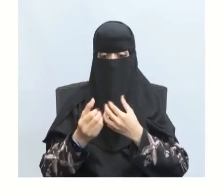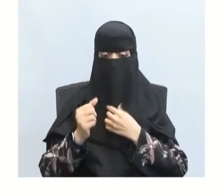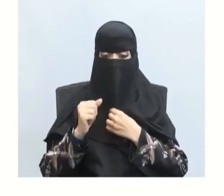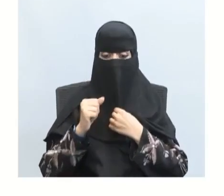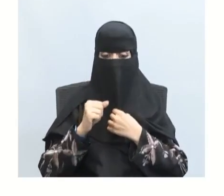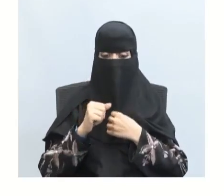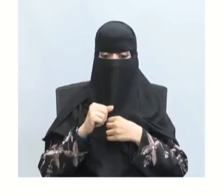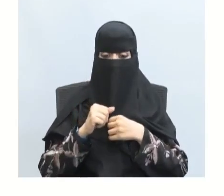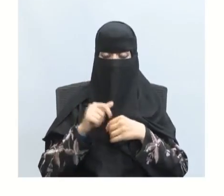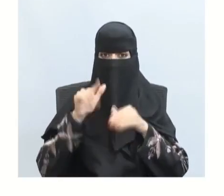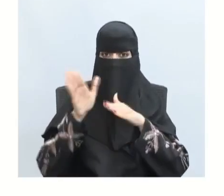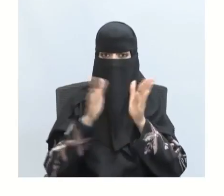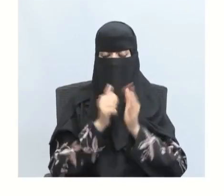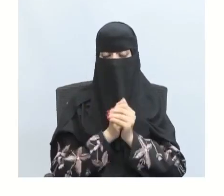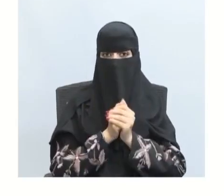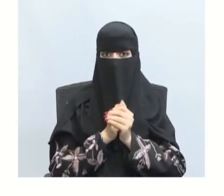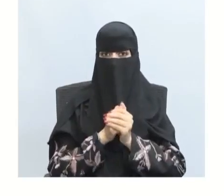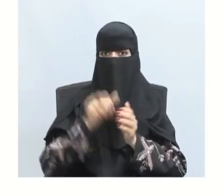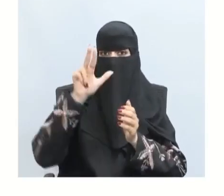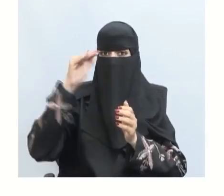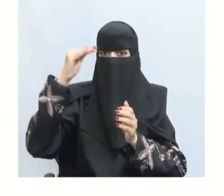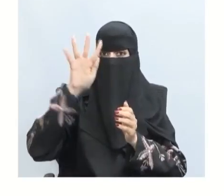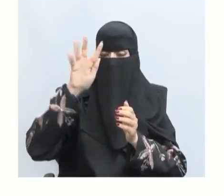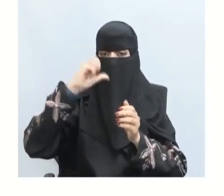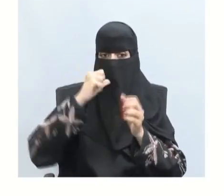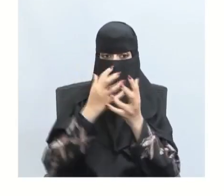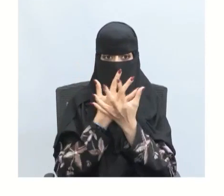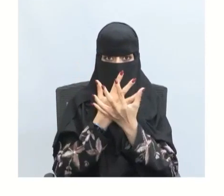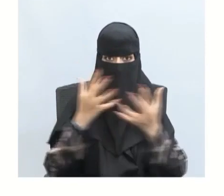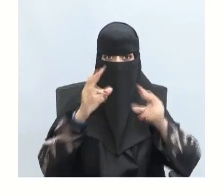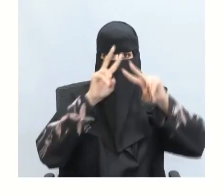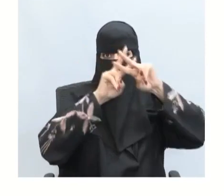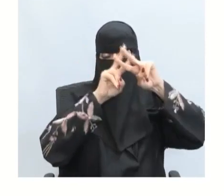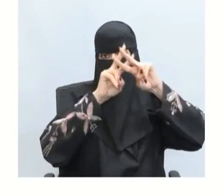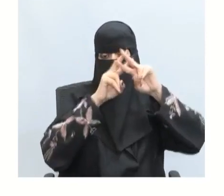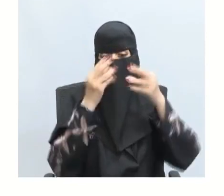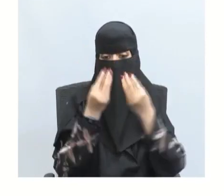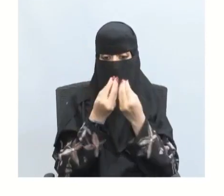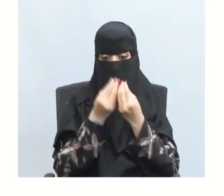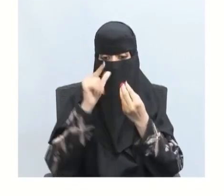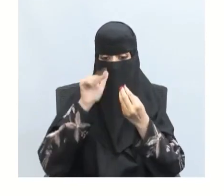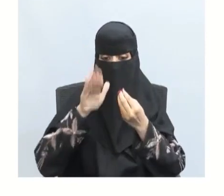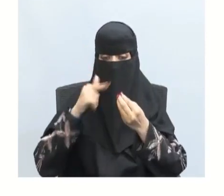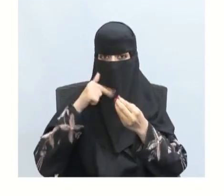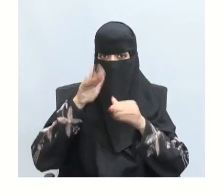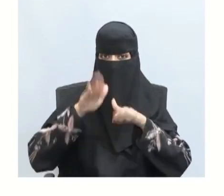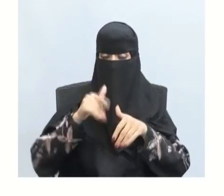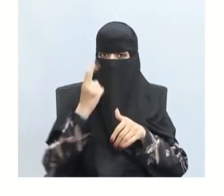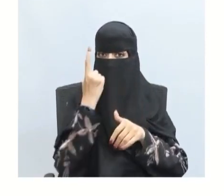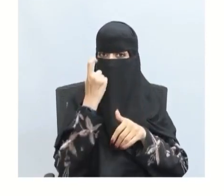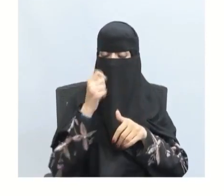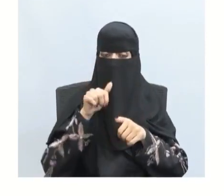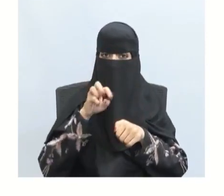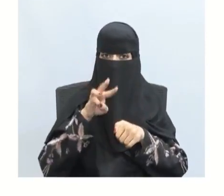بعضهما الحشود النجميه او والحشود النجميه التي تحتوي على مئات الالوف